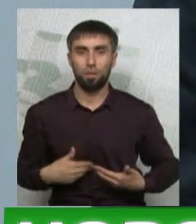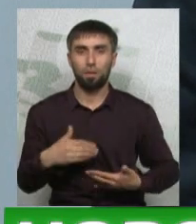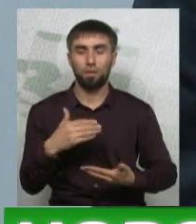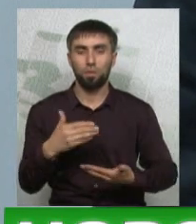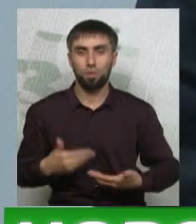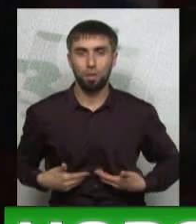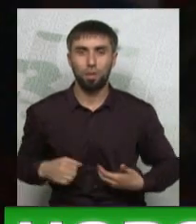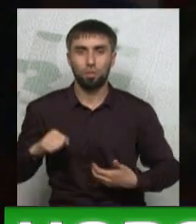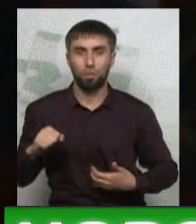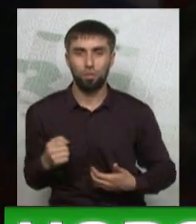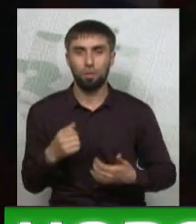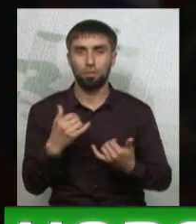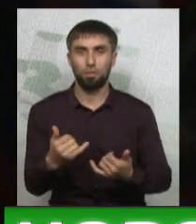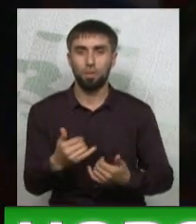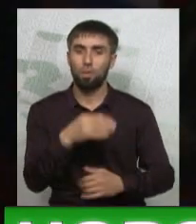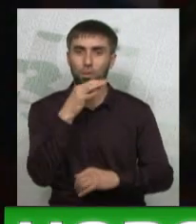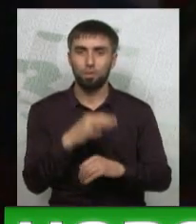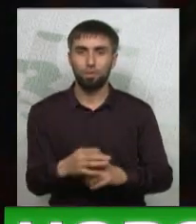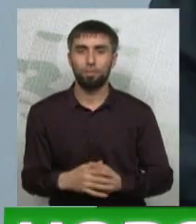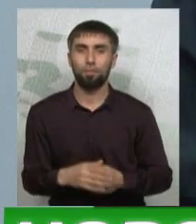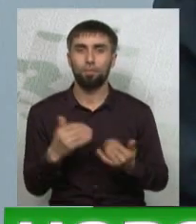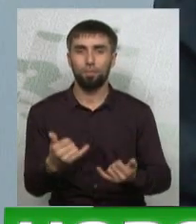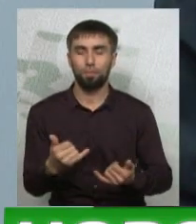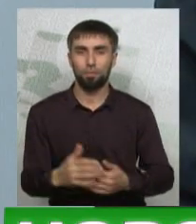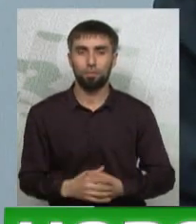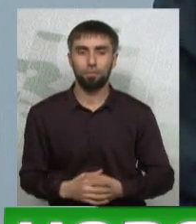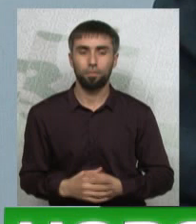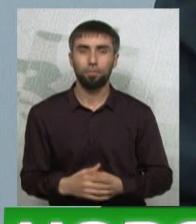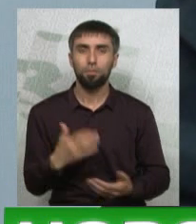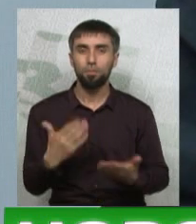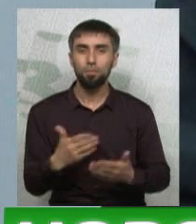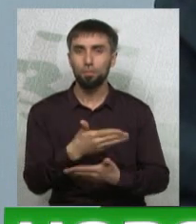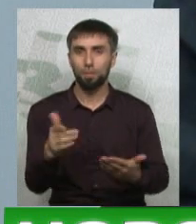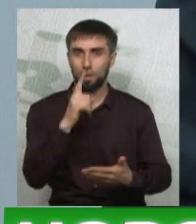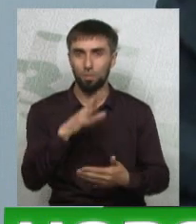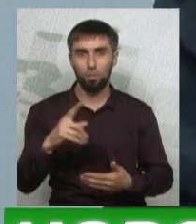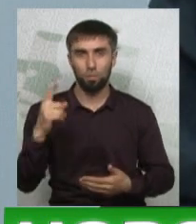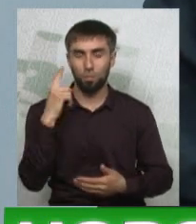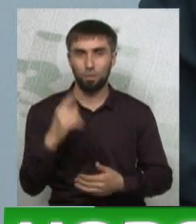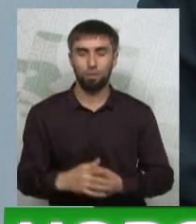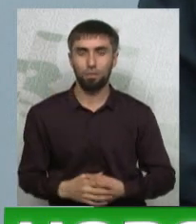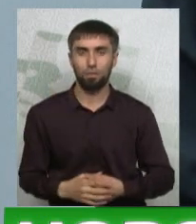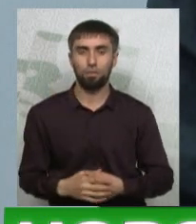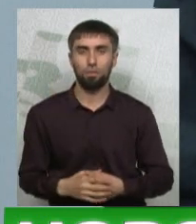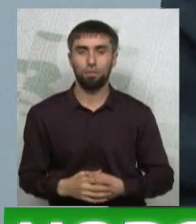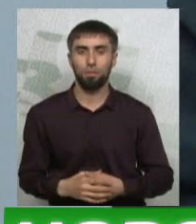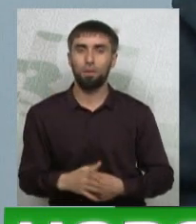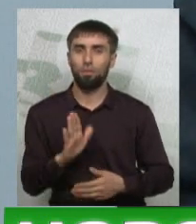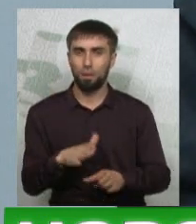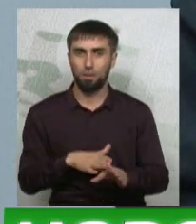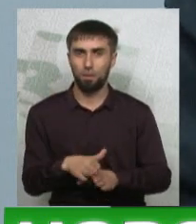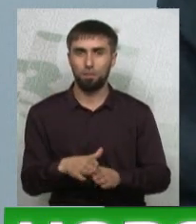товарищей сегодня отвечаете. Сегодня, если мы не будем думать в